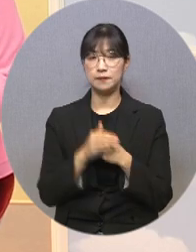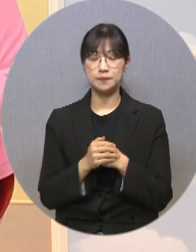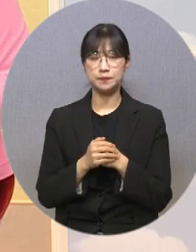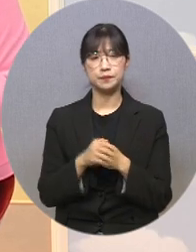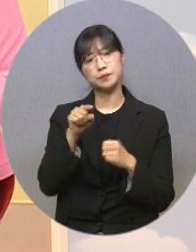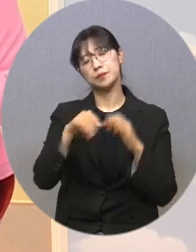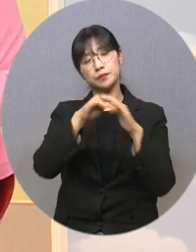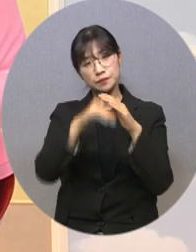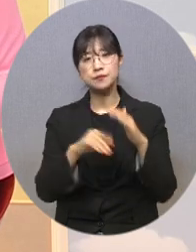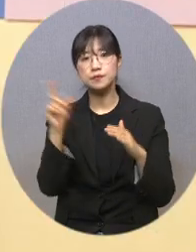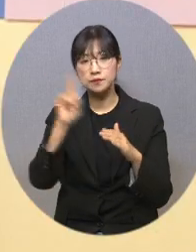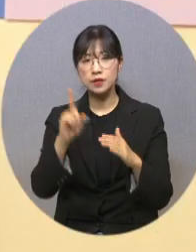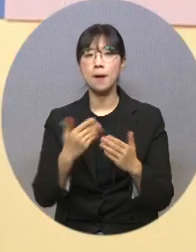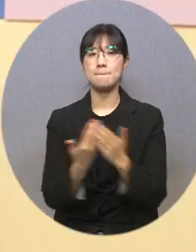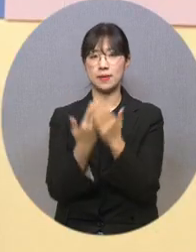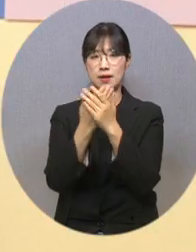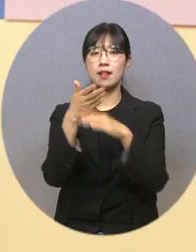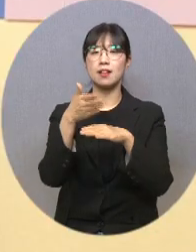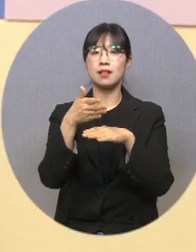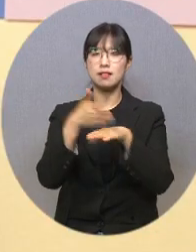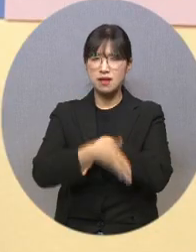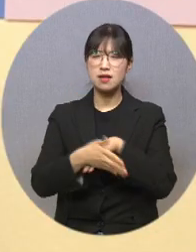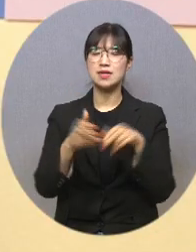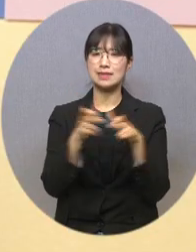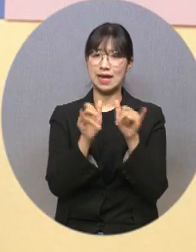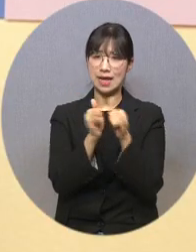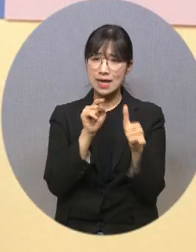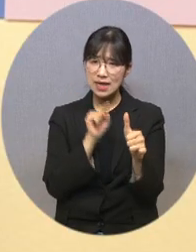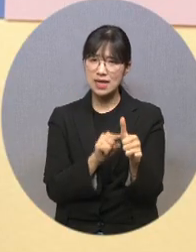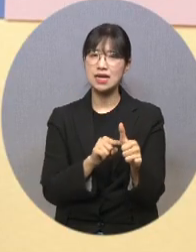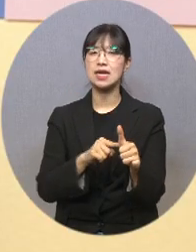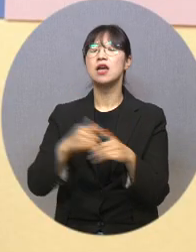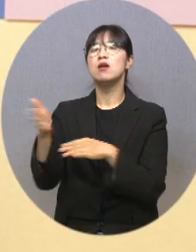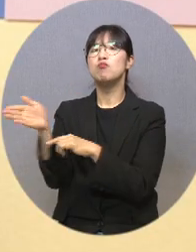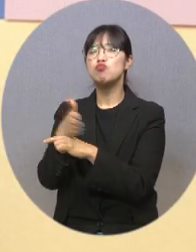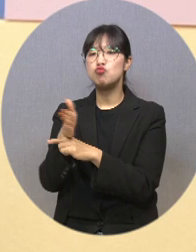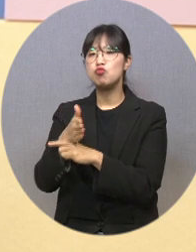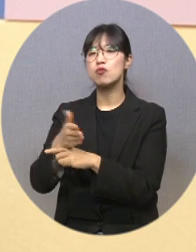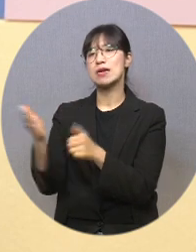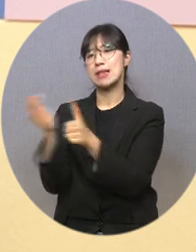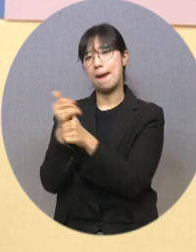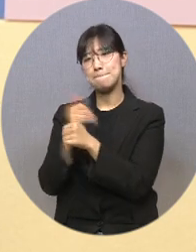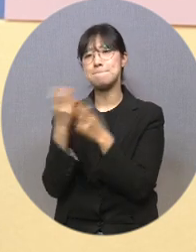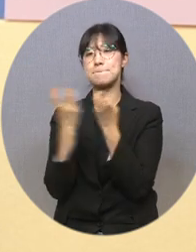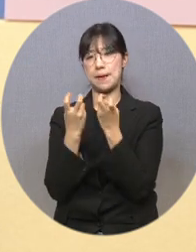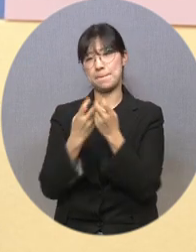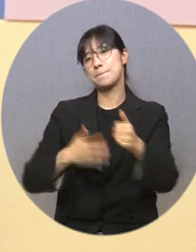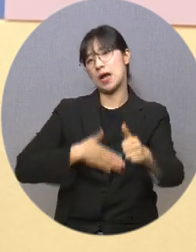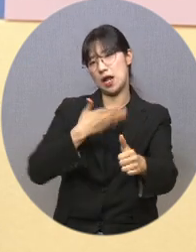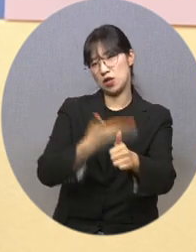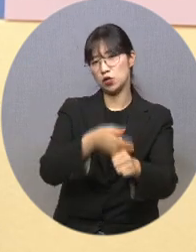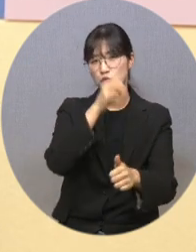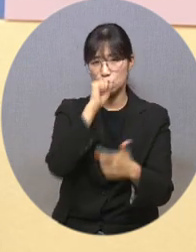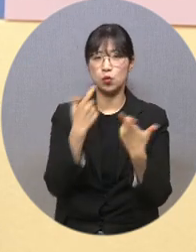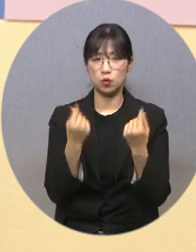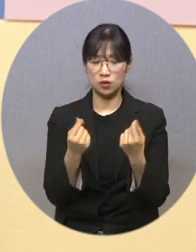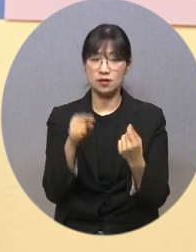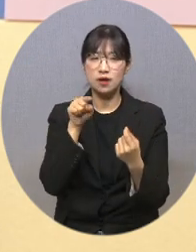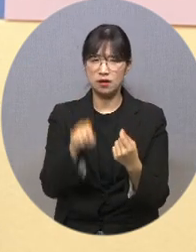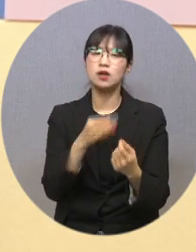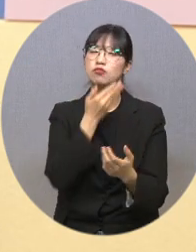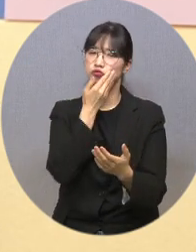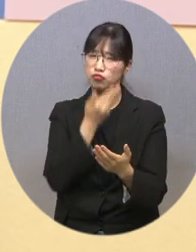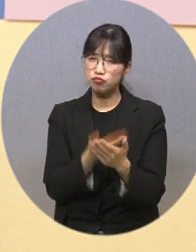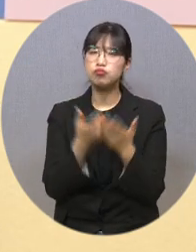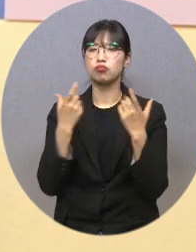어떤 내용이냐면은 이제 발달 장애인에게 고기를 잡는 방법을 좀 알려줘야 되겠다. 네. 그게 이제